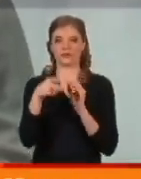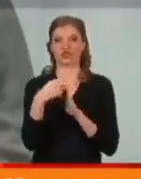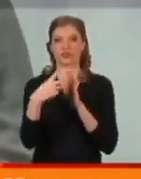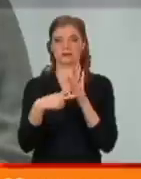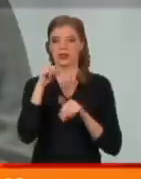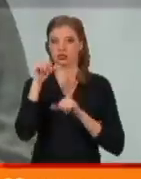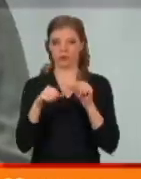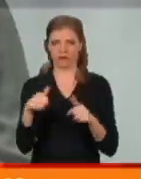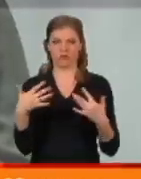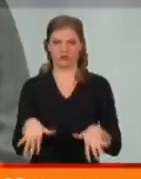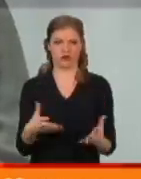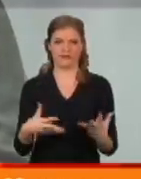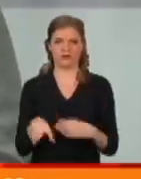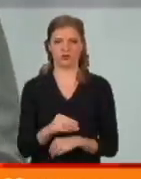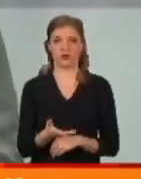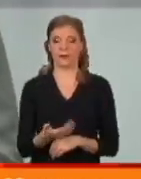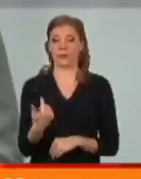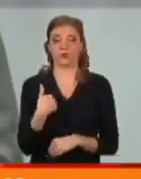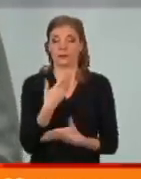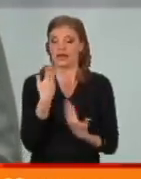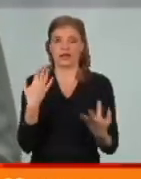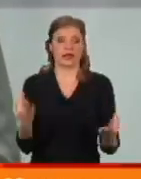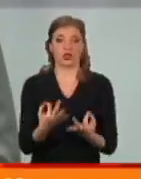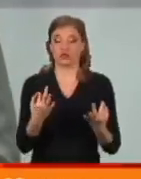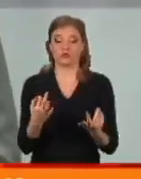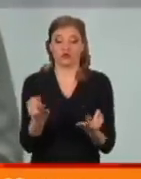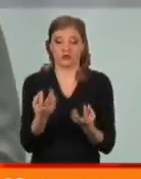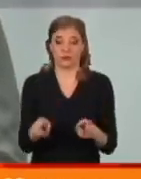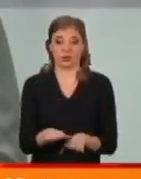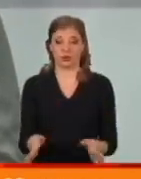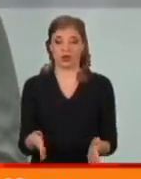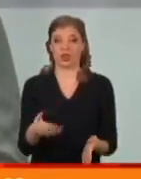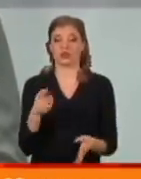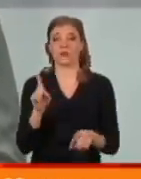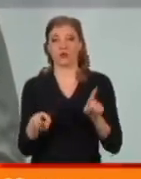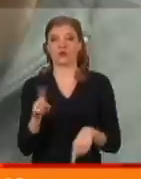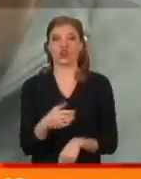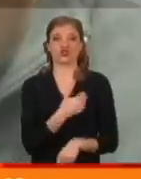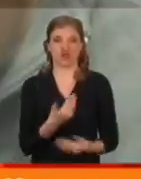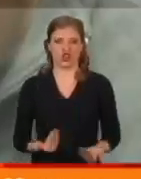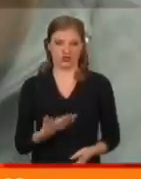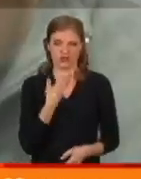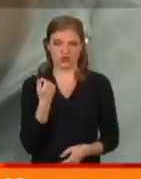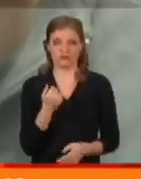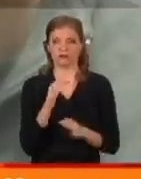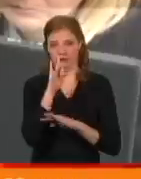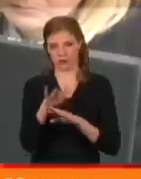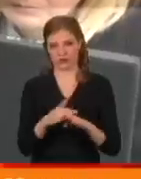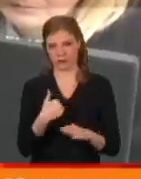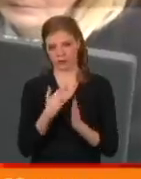18.10.2017 года потерял все. У меня нет ничего, ничего не осталось. Порой даже желание жить. Простите меня,